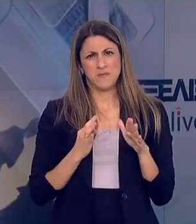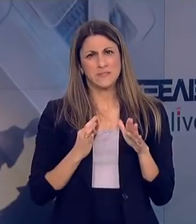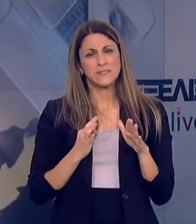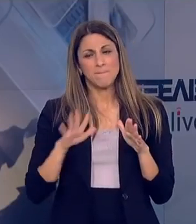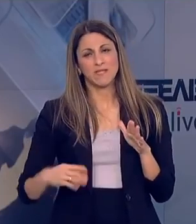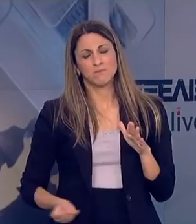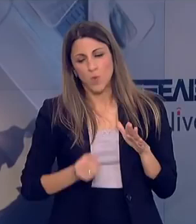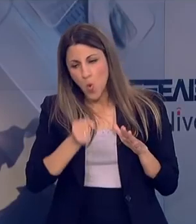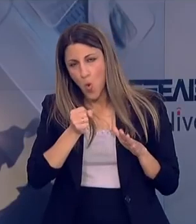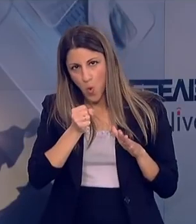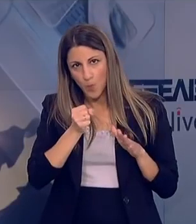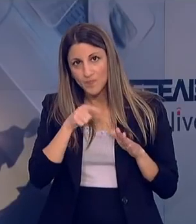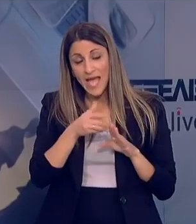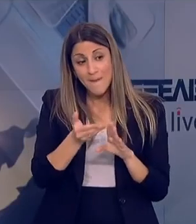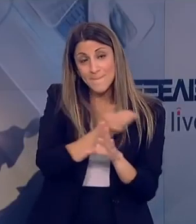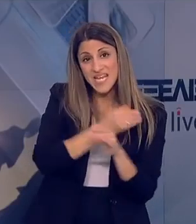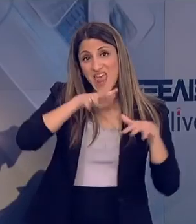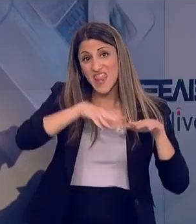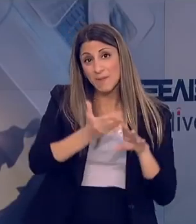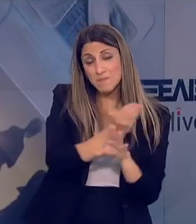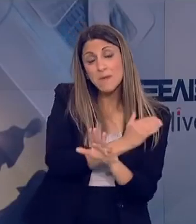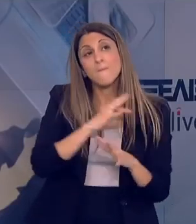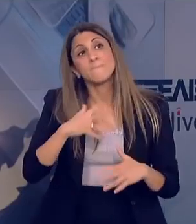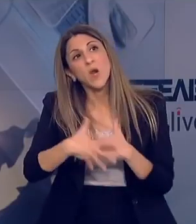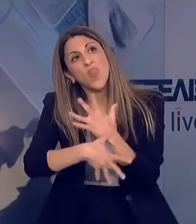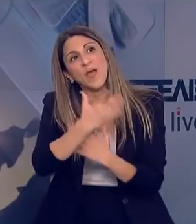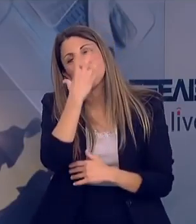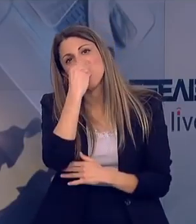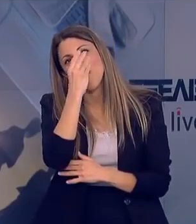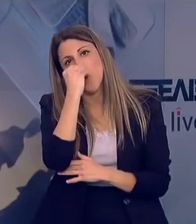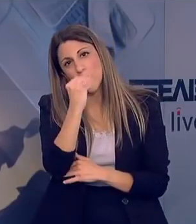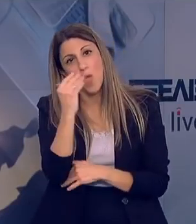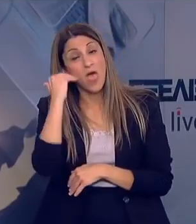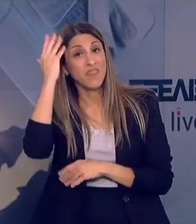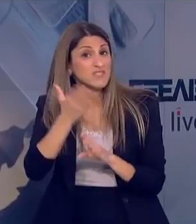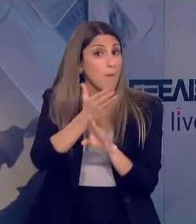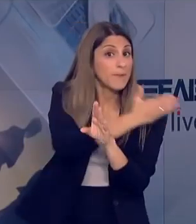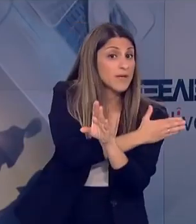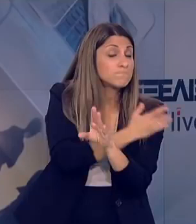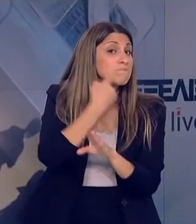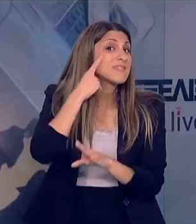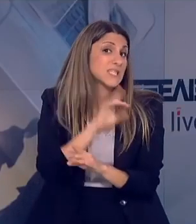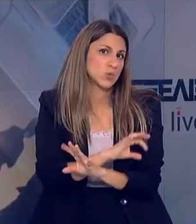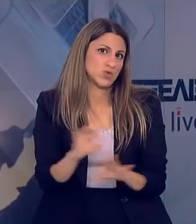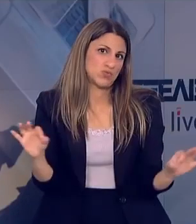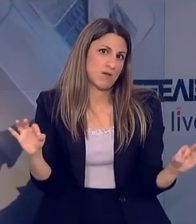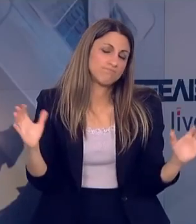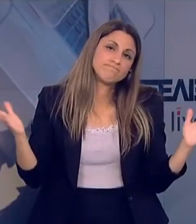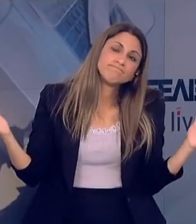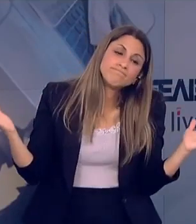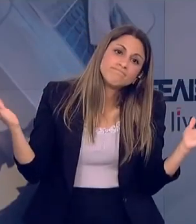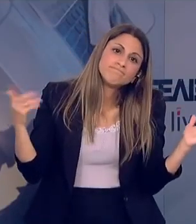κρούσμα, ότι κατά πάσα πιθανότητα ξεκίνησε κάποια στιγμή στα μέσα Φεβρουαρίου. Αποκλείω την πιθανότητα να υπήρχε πιο πριν? Όχι, δεν την αποκλείω. Και το